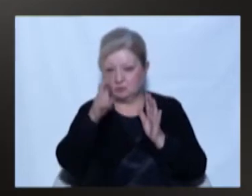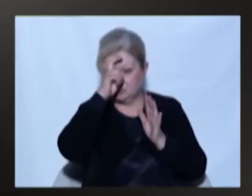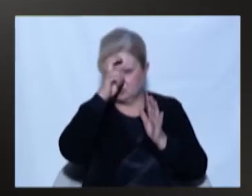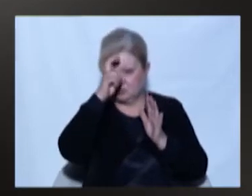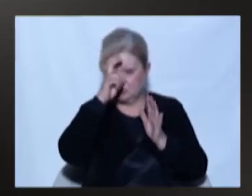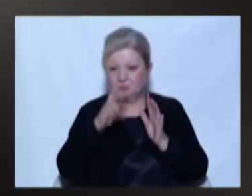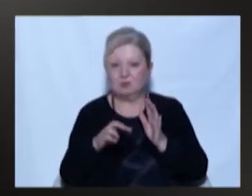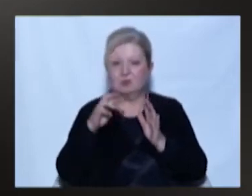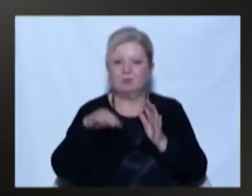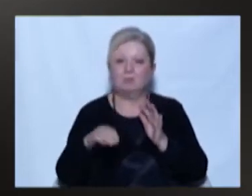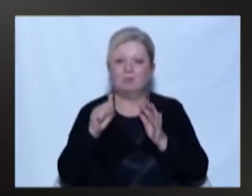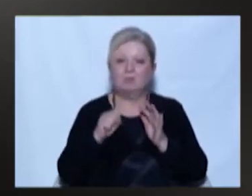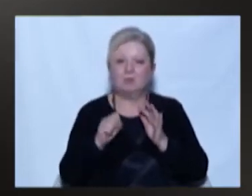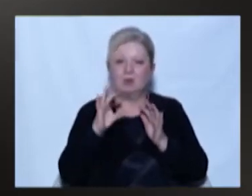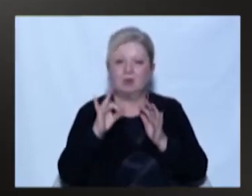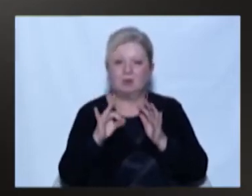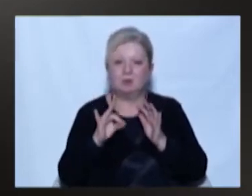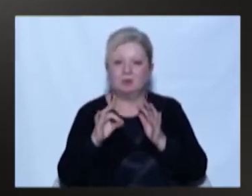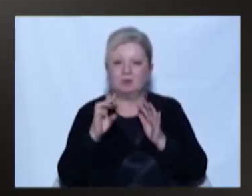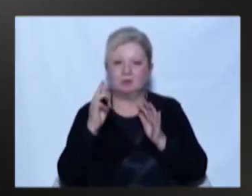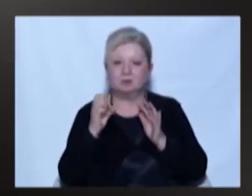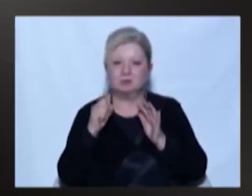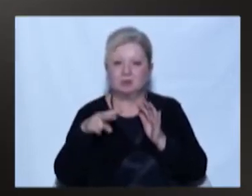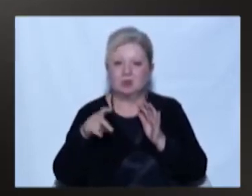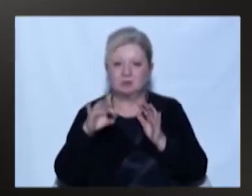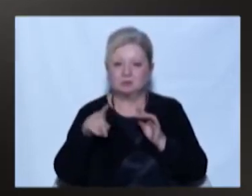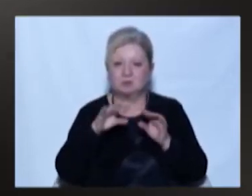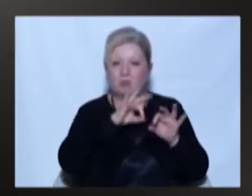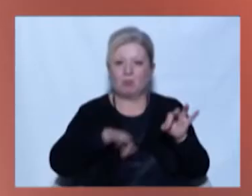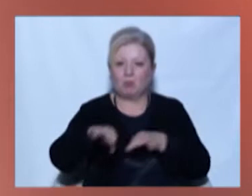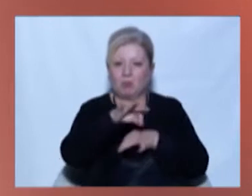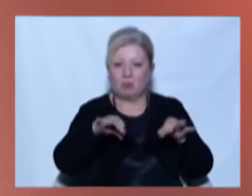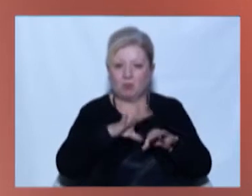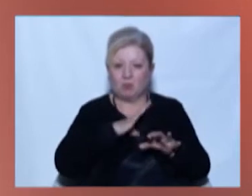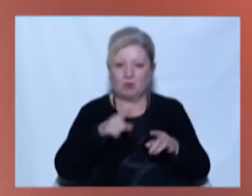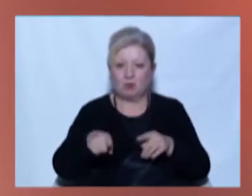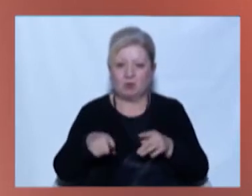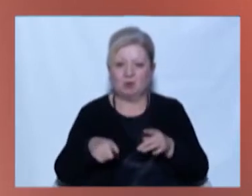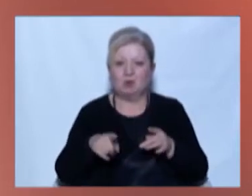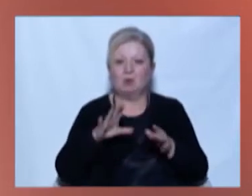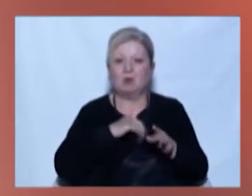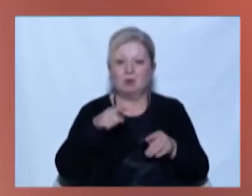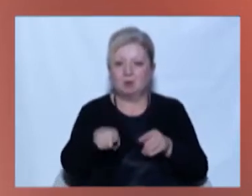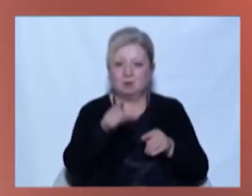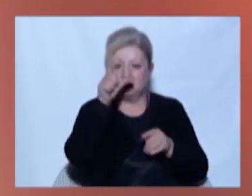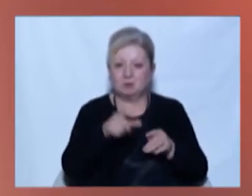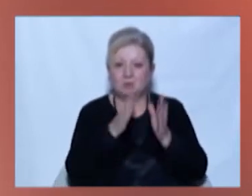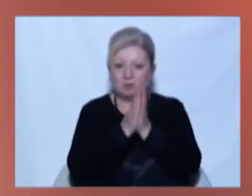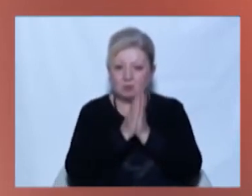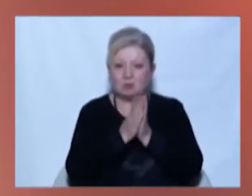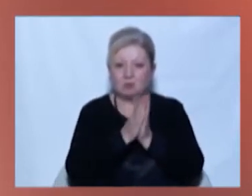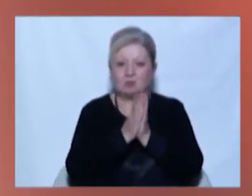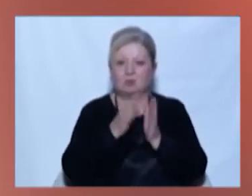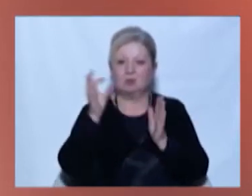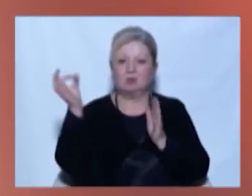ჯორჯ მარშალის მიერ შეთავაზებული პროექტი, რომელსაც შემდგომში მარშალის გეგმა ერქვა. მარშალმა მოითხოვა ევროპის დასავლეთ